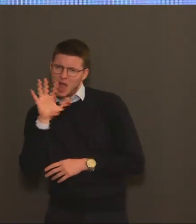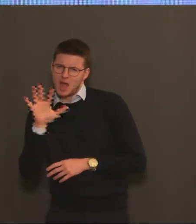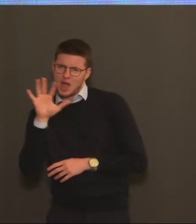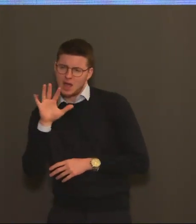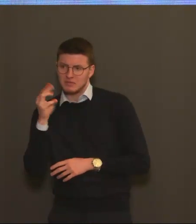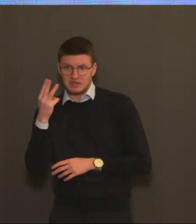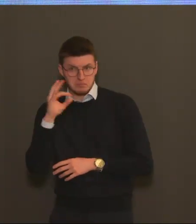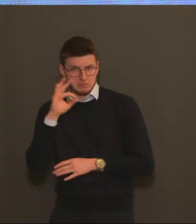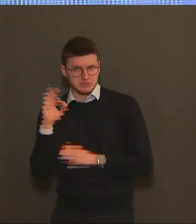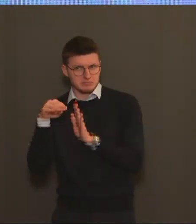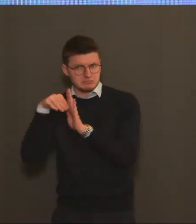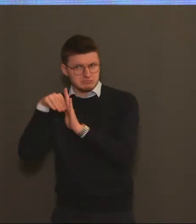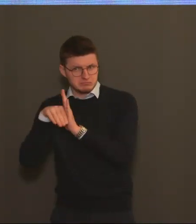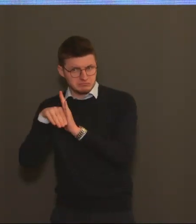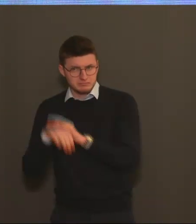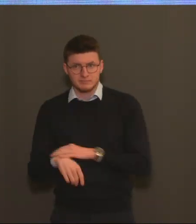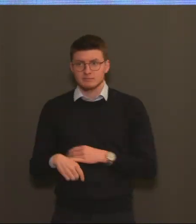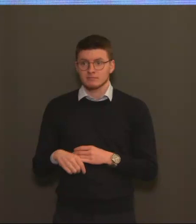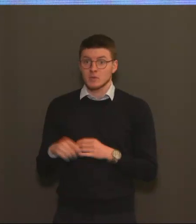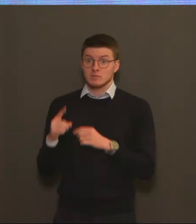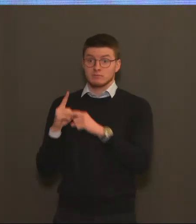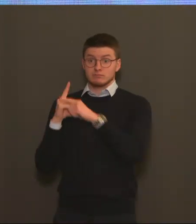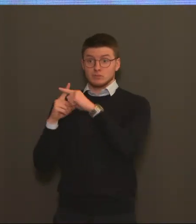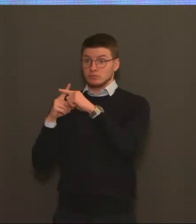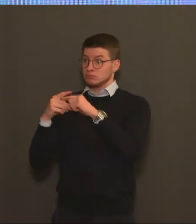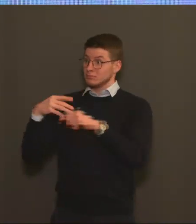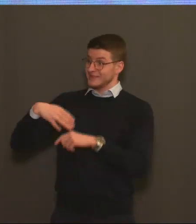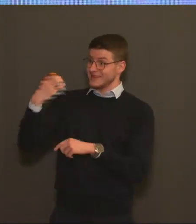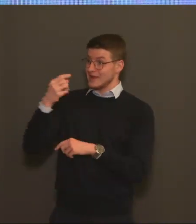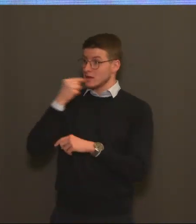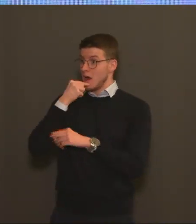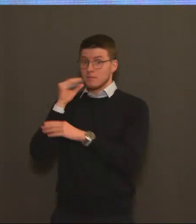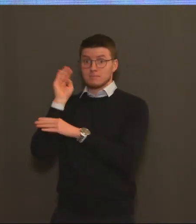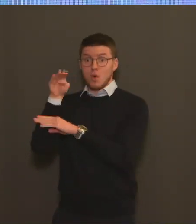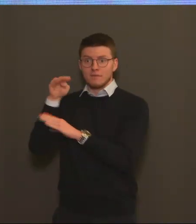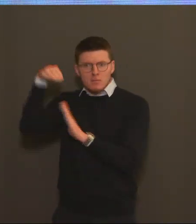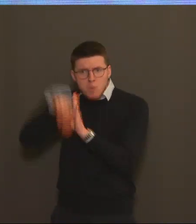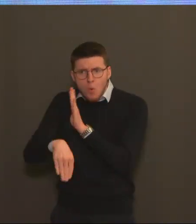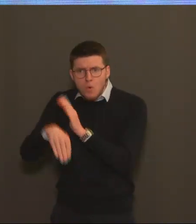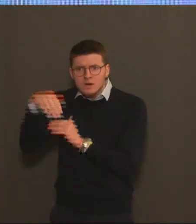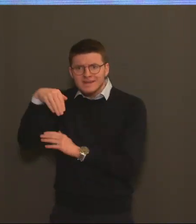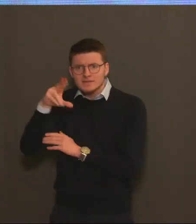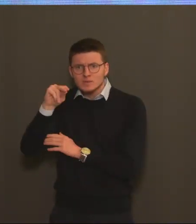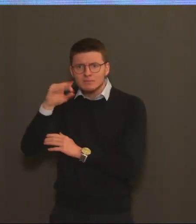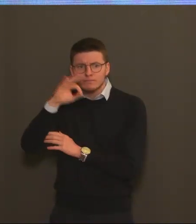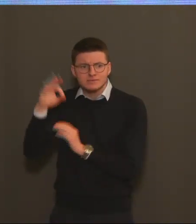en opnieuw een forse daling bij de 90-plussers met min 29%.